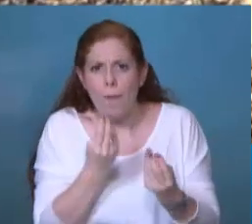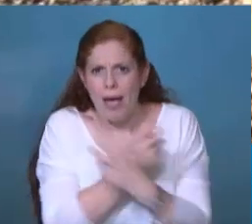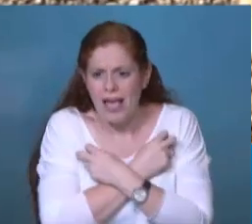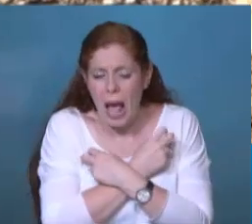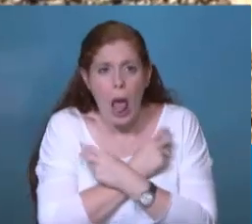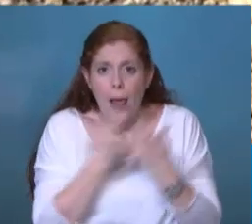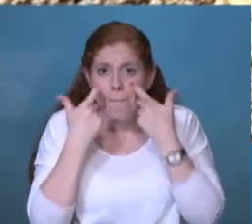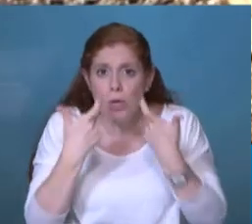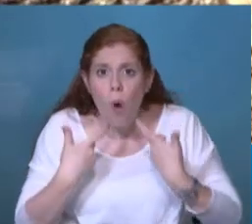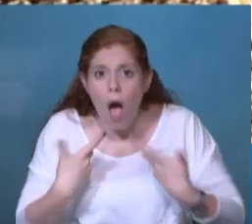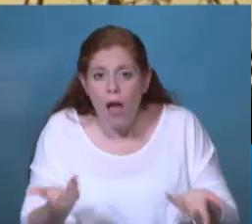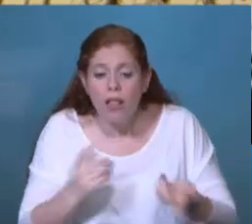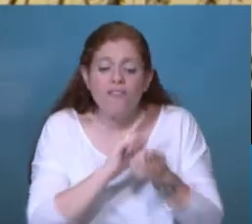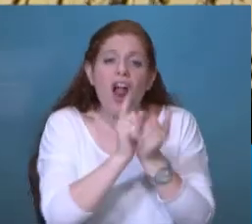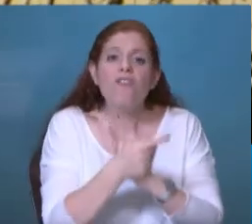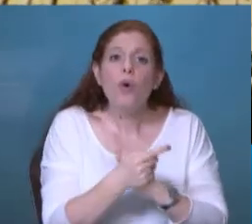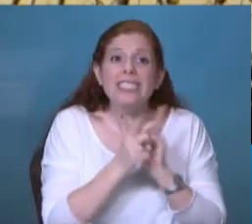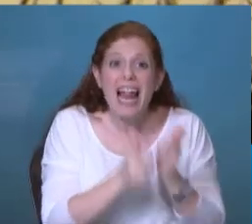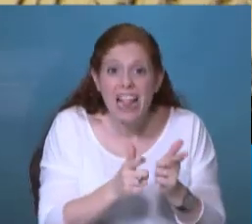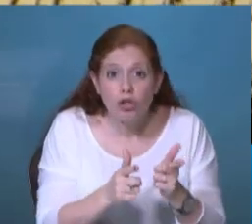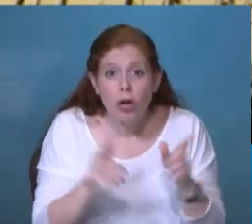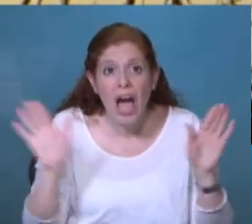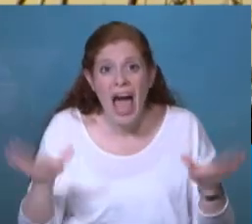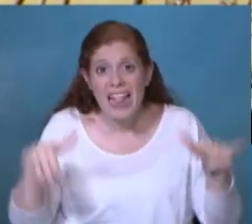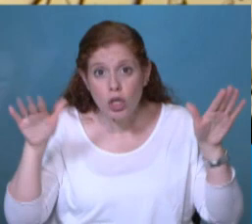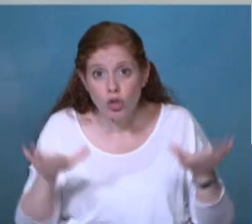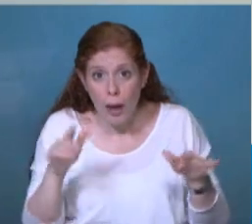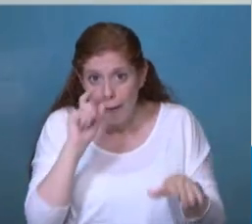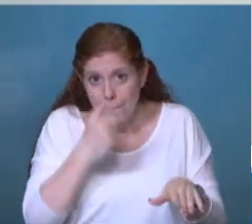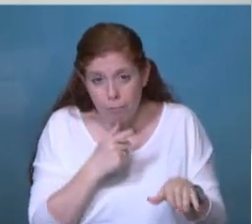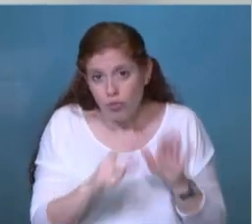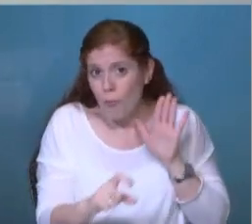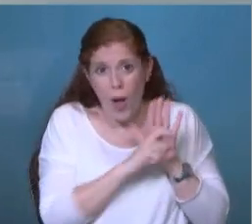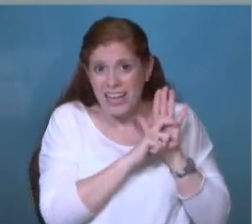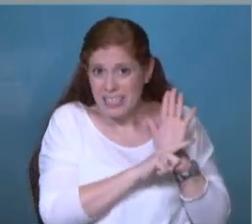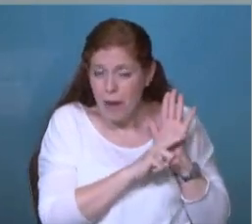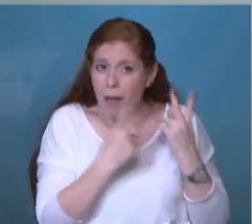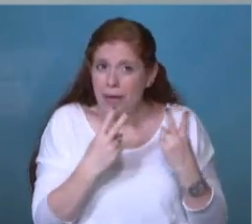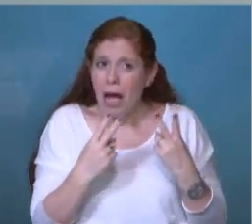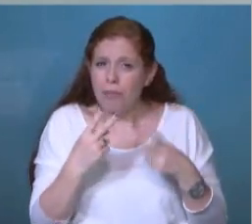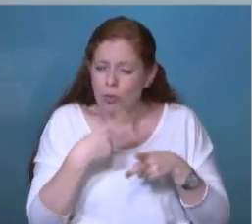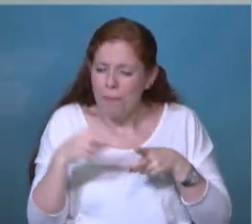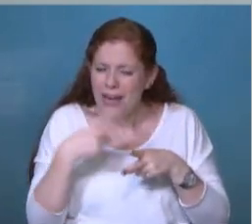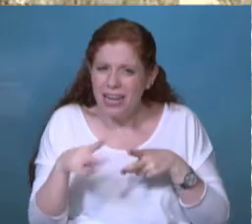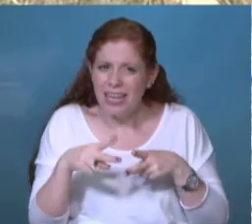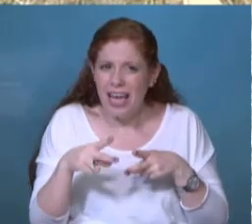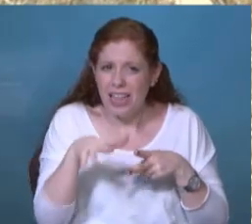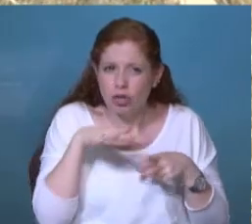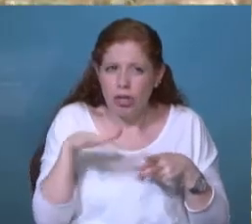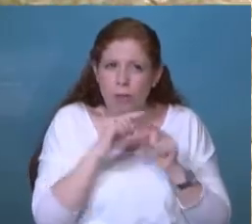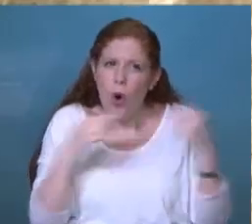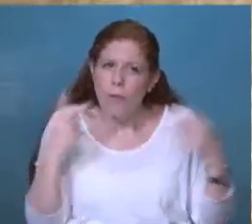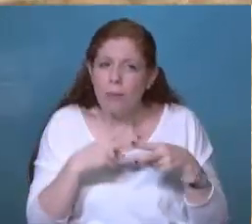פיקוח ולהפוך אותם לנשק, הנשרים שהם לא רק סמל, אלא בעיקר מי שמנקה את השטח משלל מחלות,